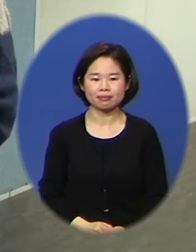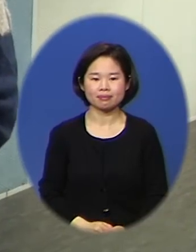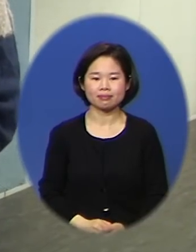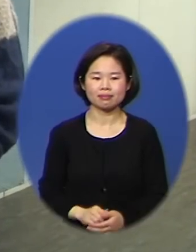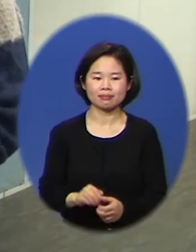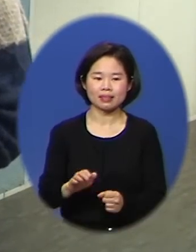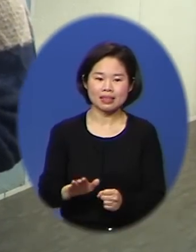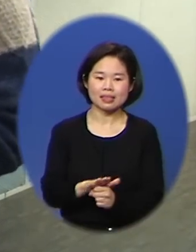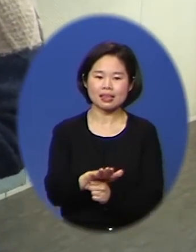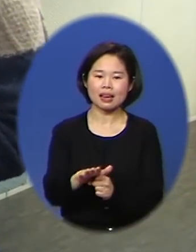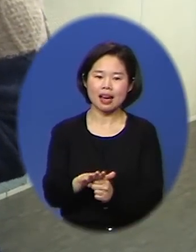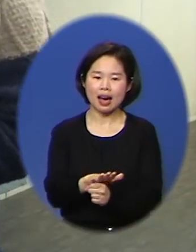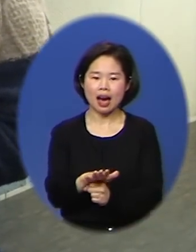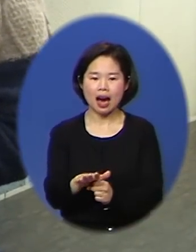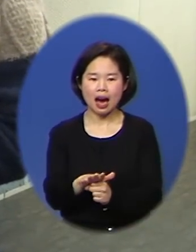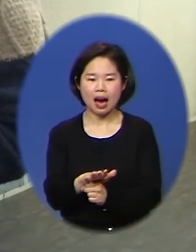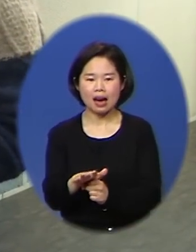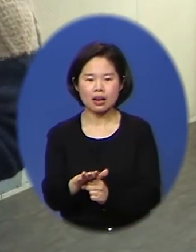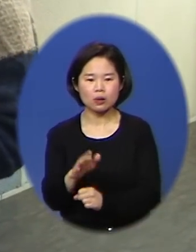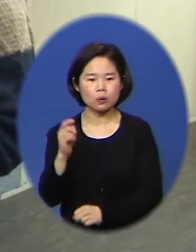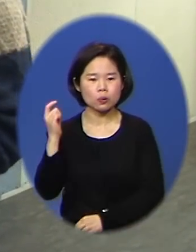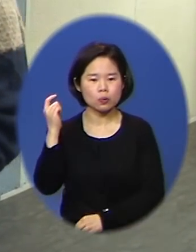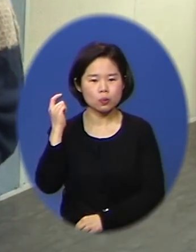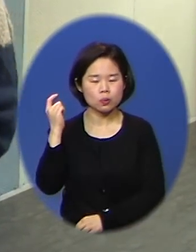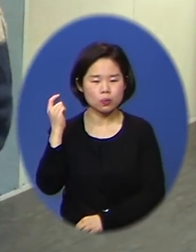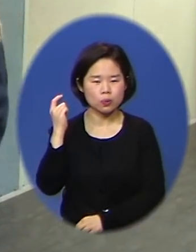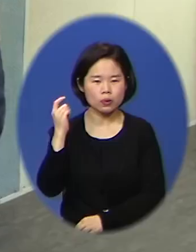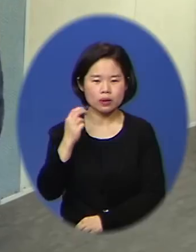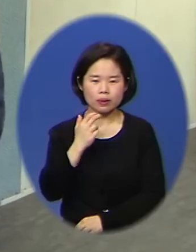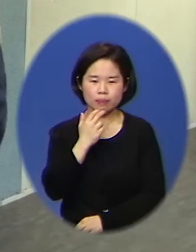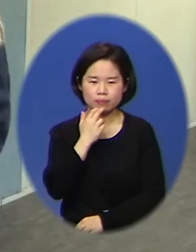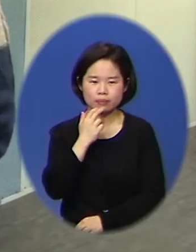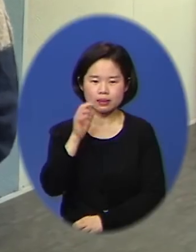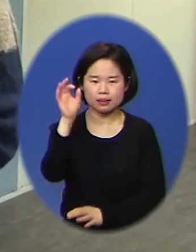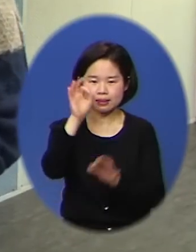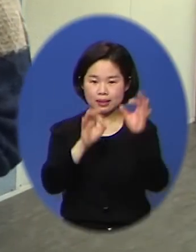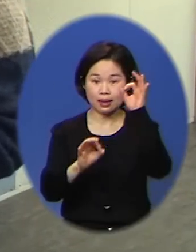사랑은 소리 없이 찾아와